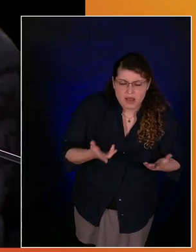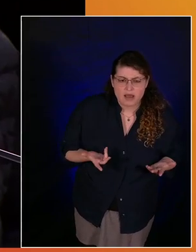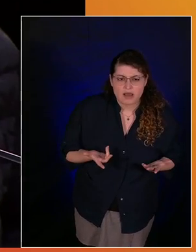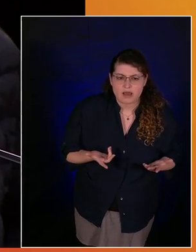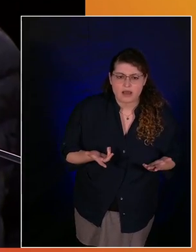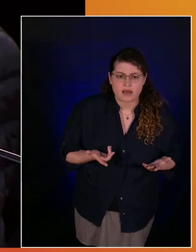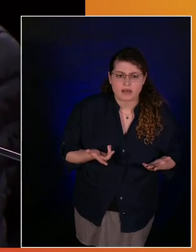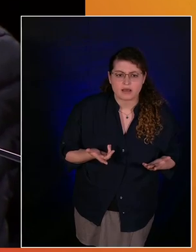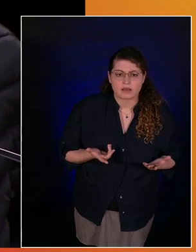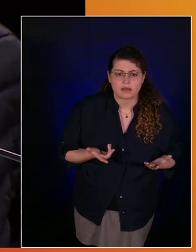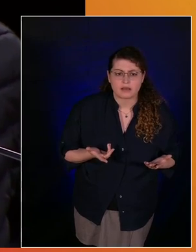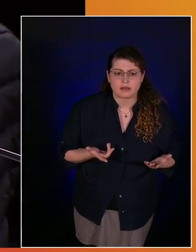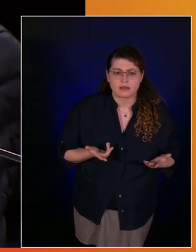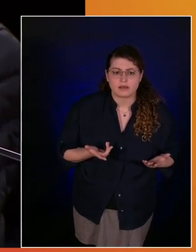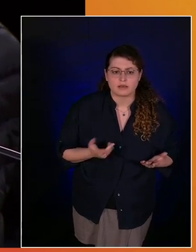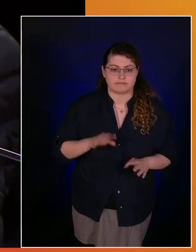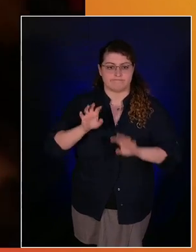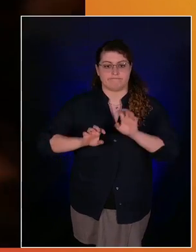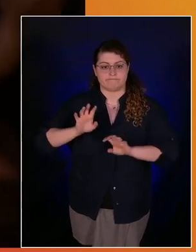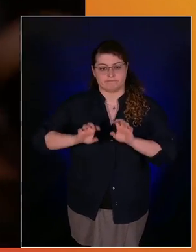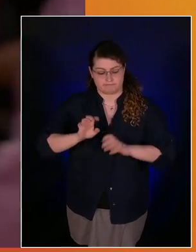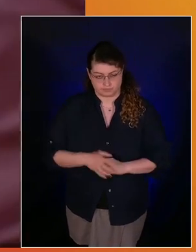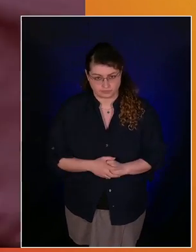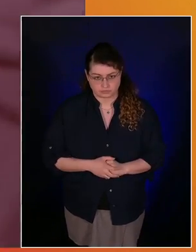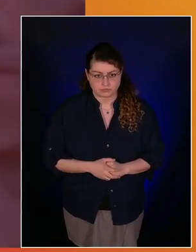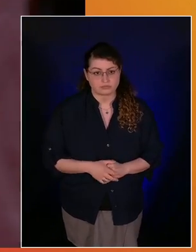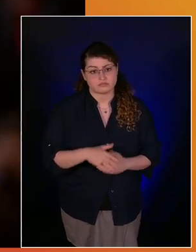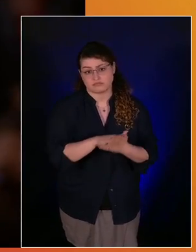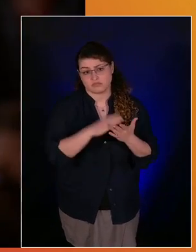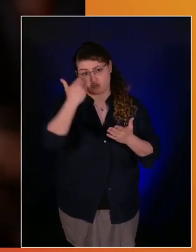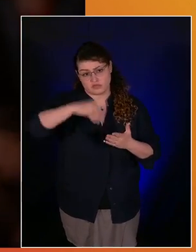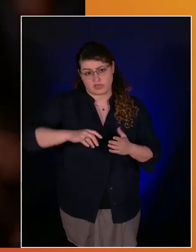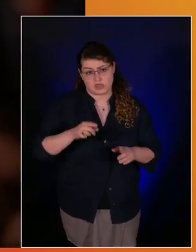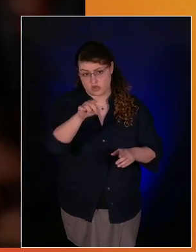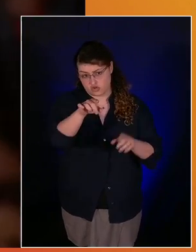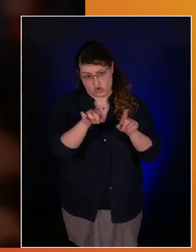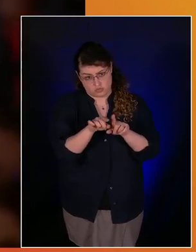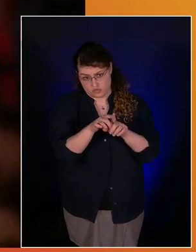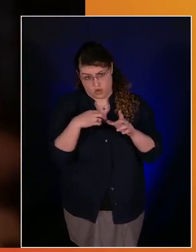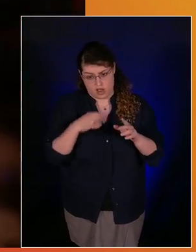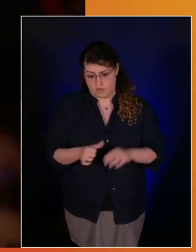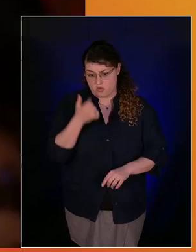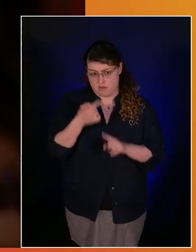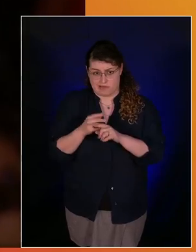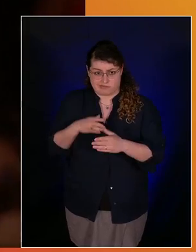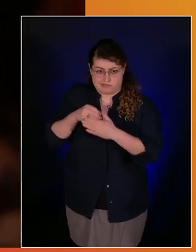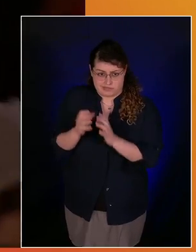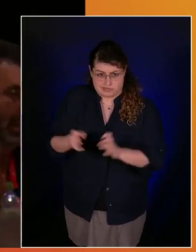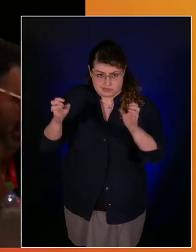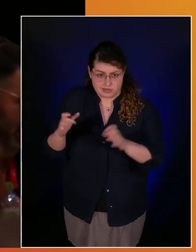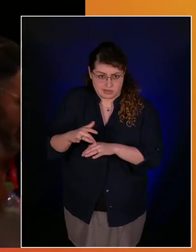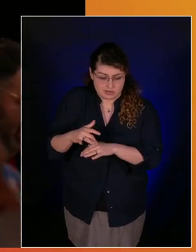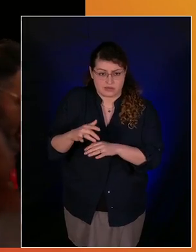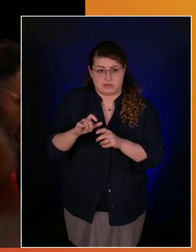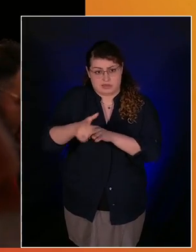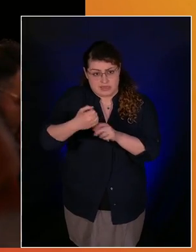ouais je je sais et j'ai été comme toi primo manifestant j'ai été comme toi malheureusement j'ai travaillé aussi des fois et ainsi de